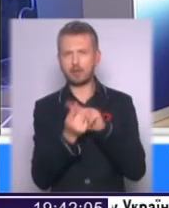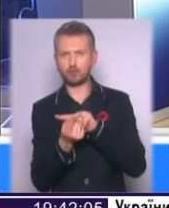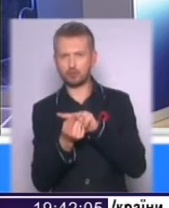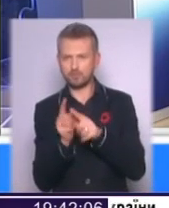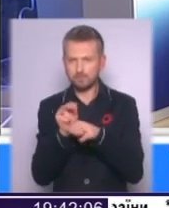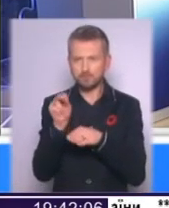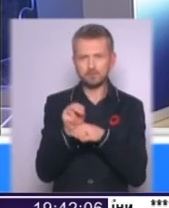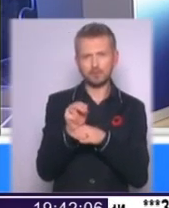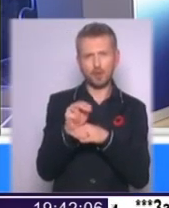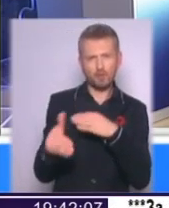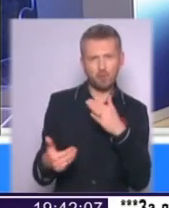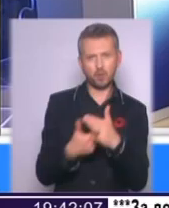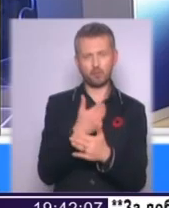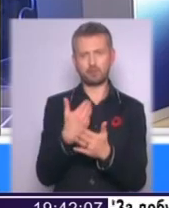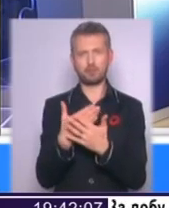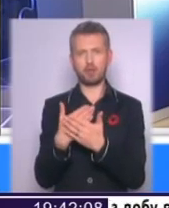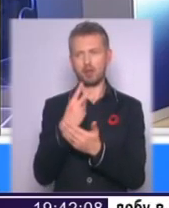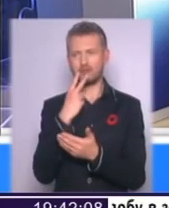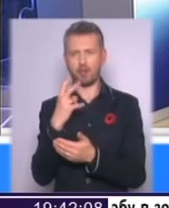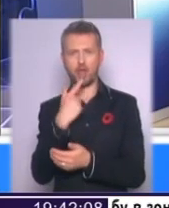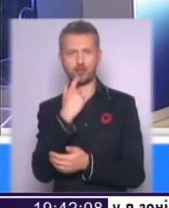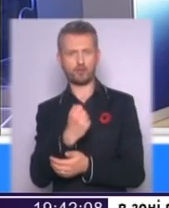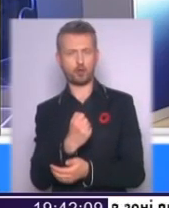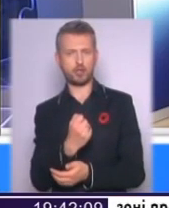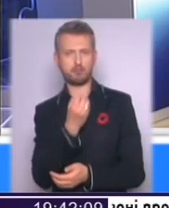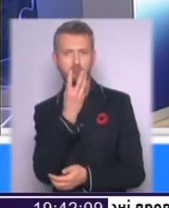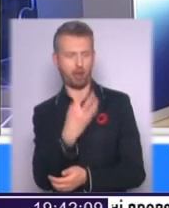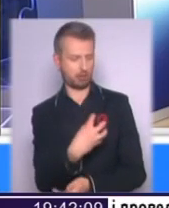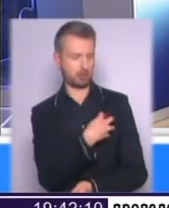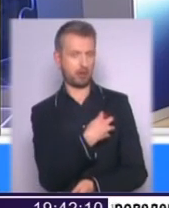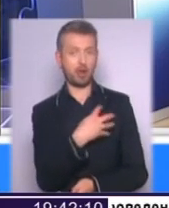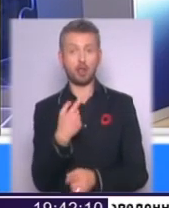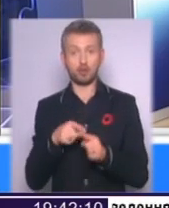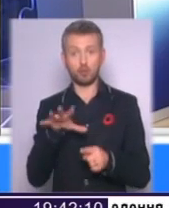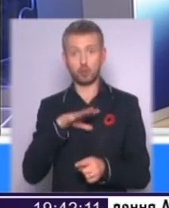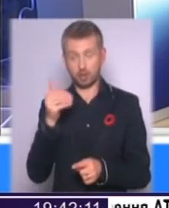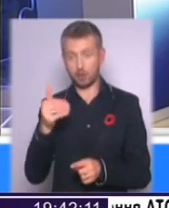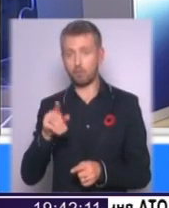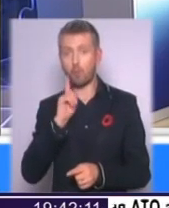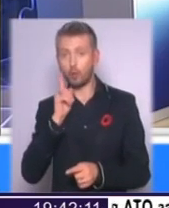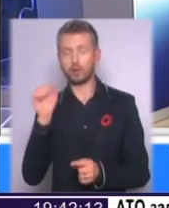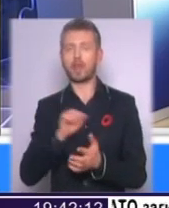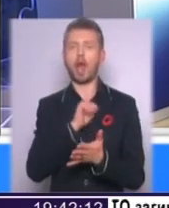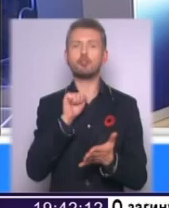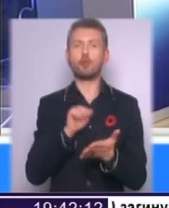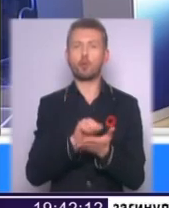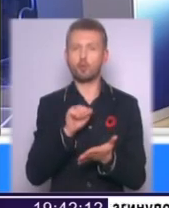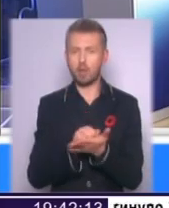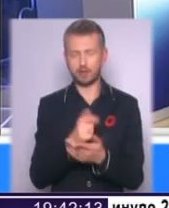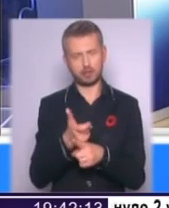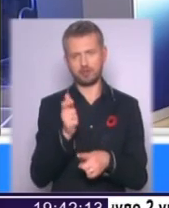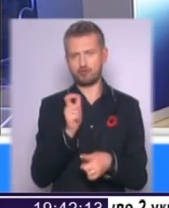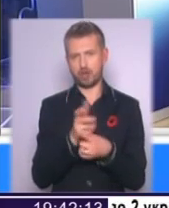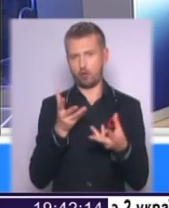ну, на цей же червоний мак, то була їх молодість. А от документи, це надзвичайно діє, коли